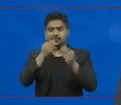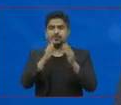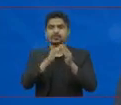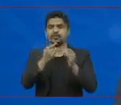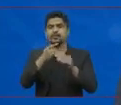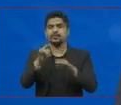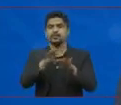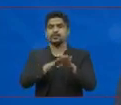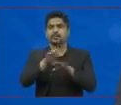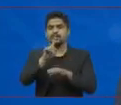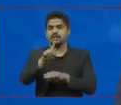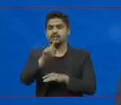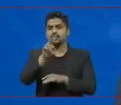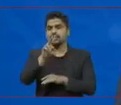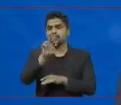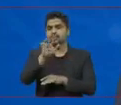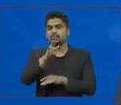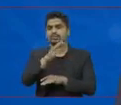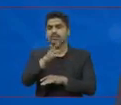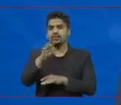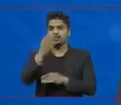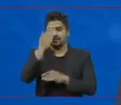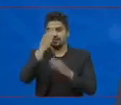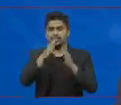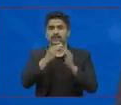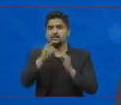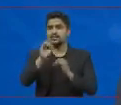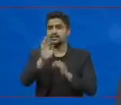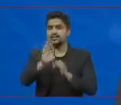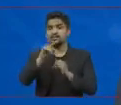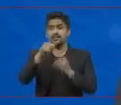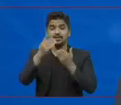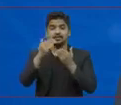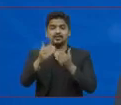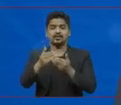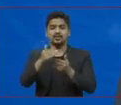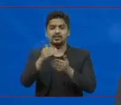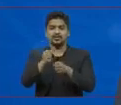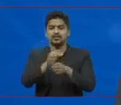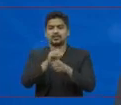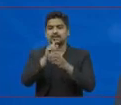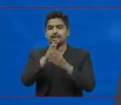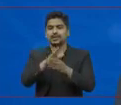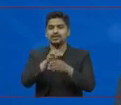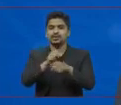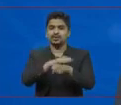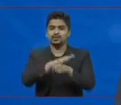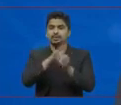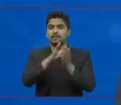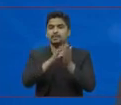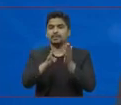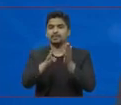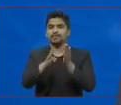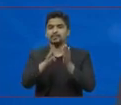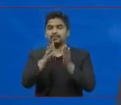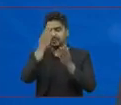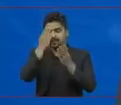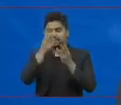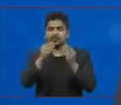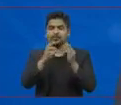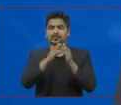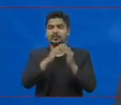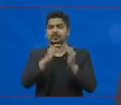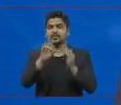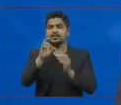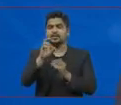भई 129 जना डिस्चार्ज हुनुभएको छ। हालसम्मको कोभिड-19 सङ्क्रमणबाट मुक्त हुने